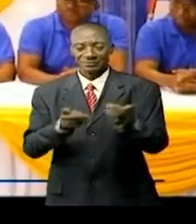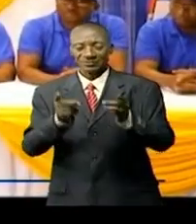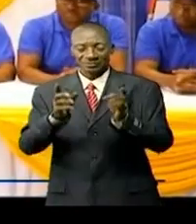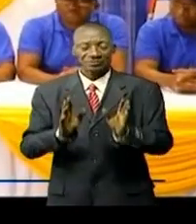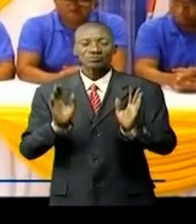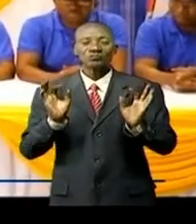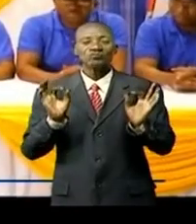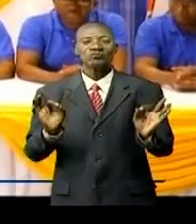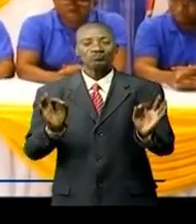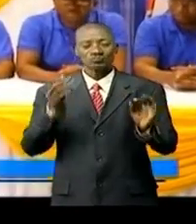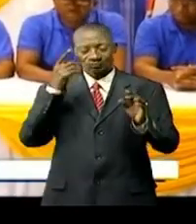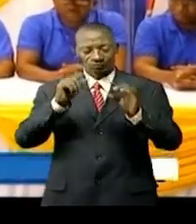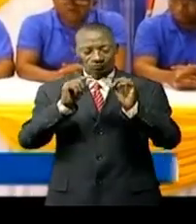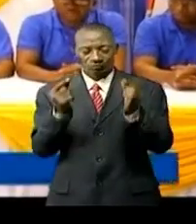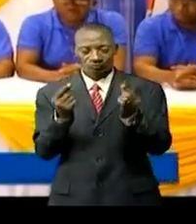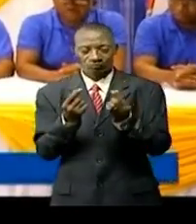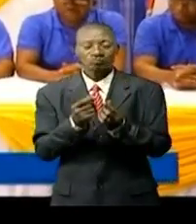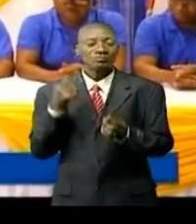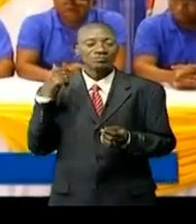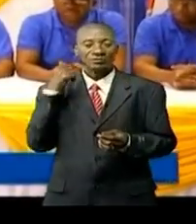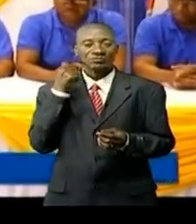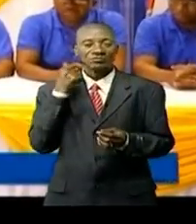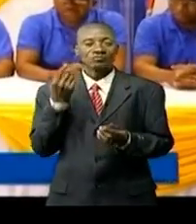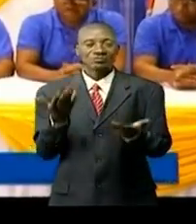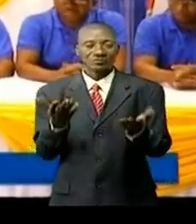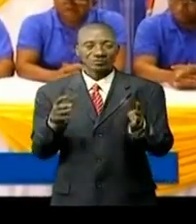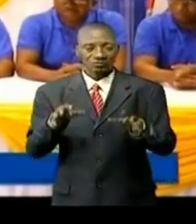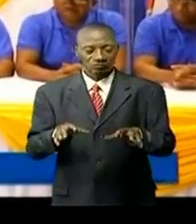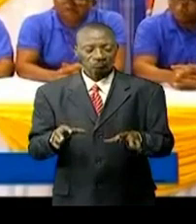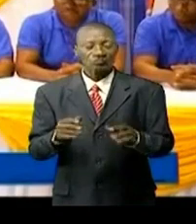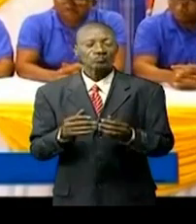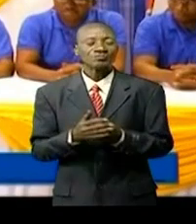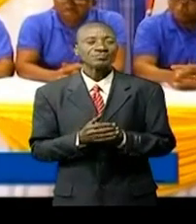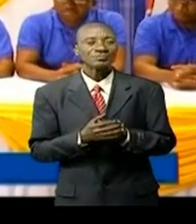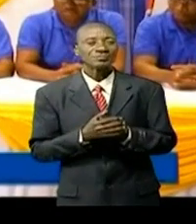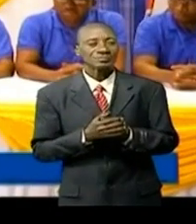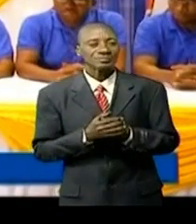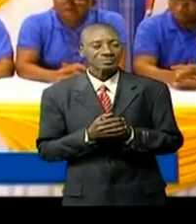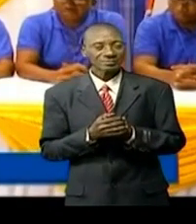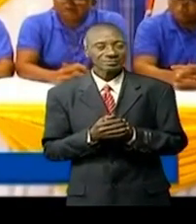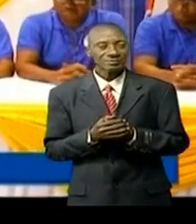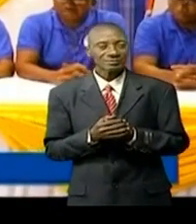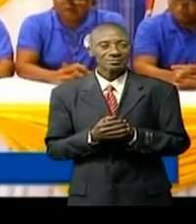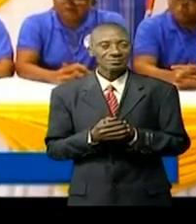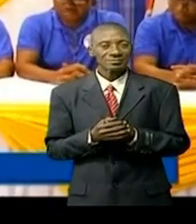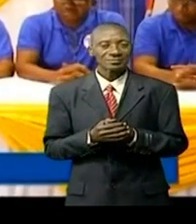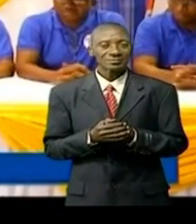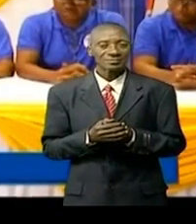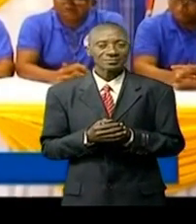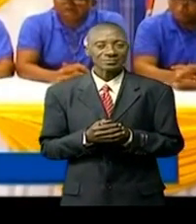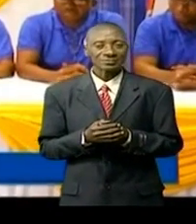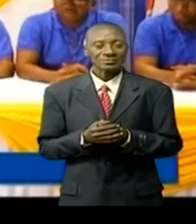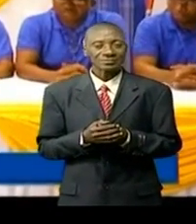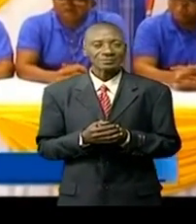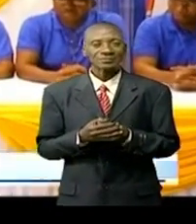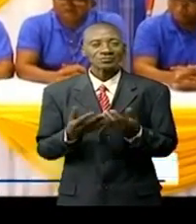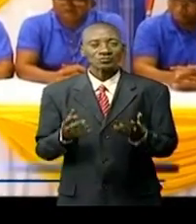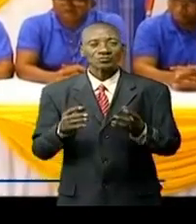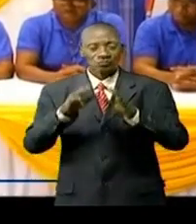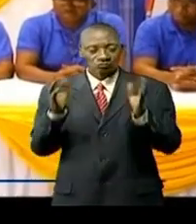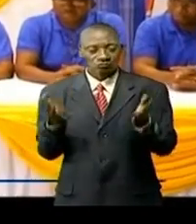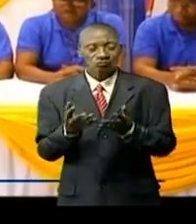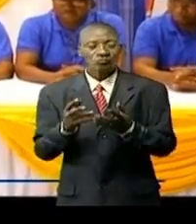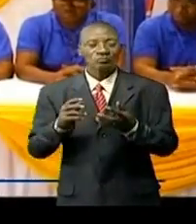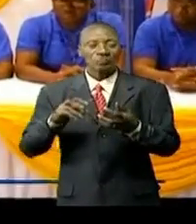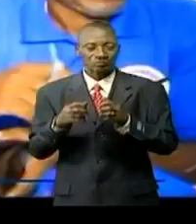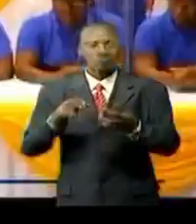préoccupations des uns et des autres sont connues et ont été transmises au bureau national à travers